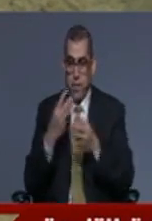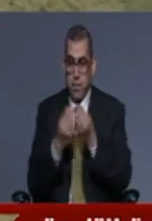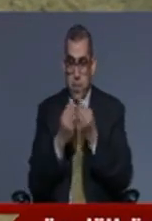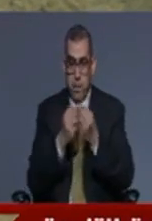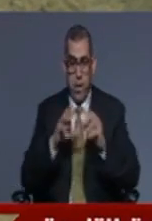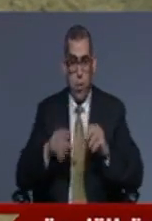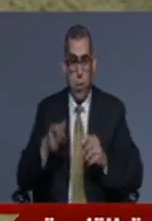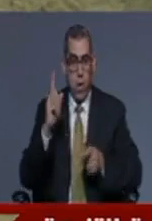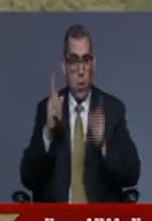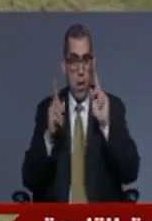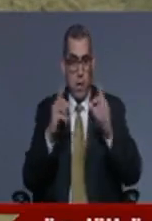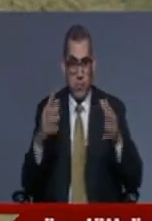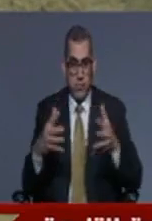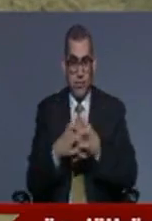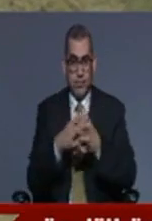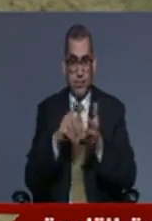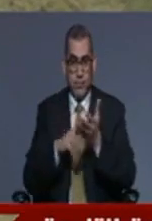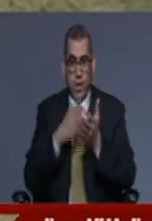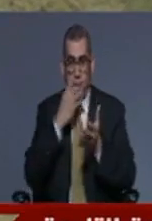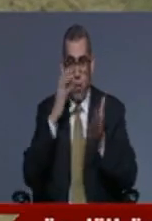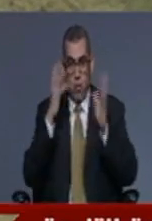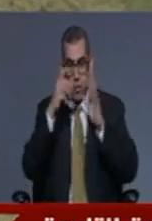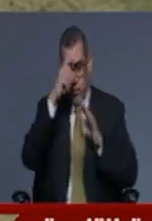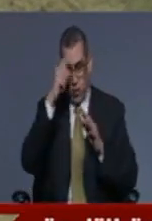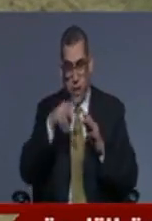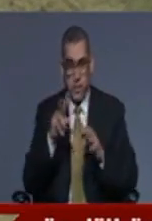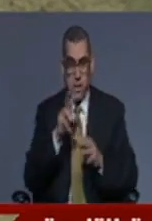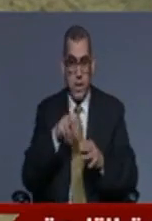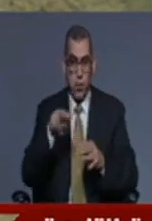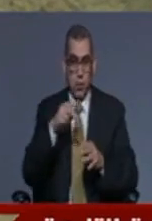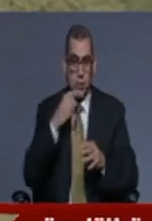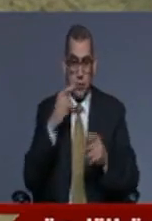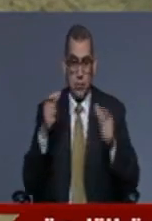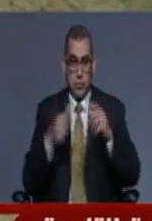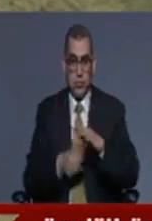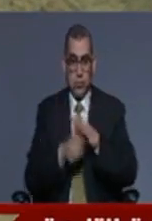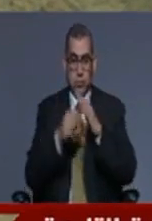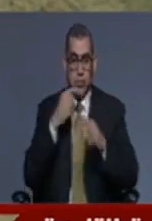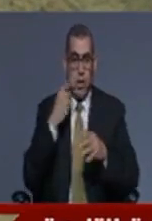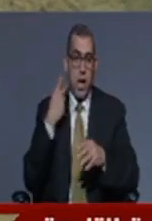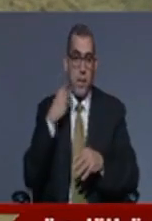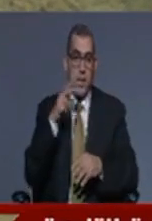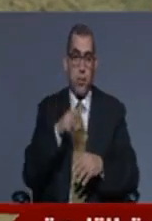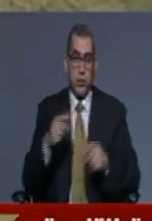في قمم المناخ القادمة، ولا سيما قمة 28،